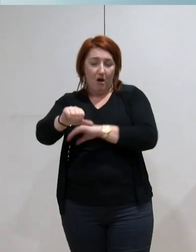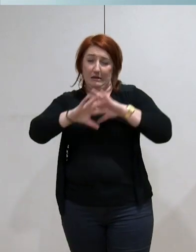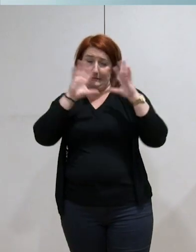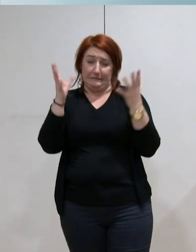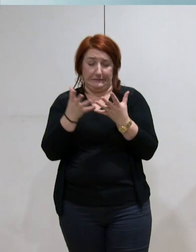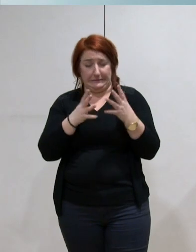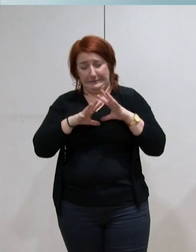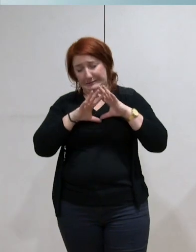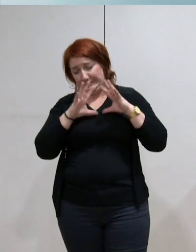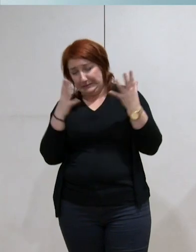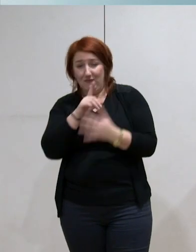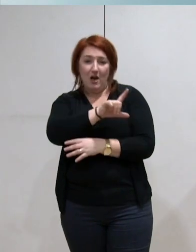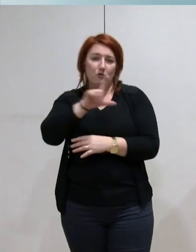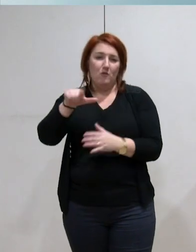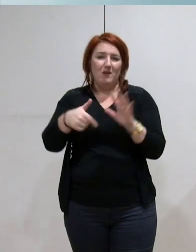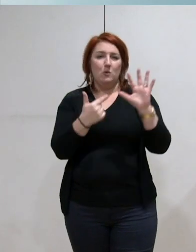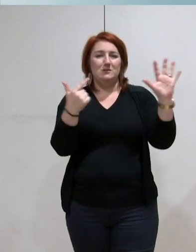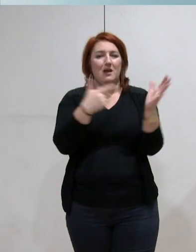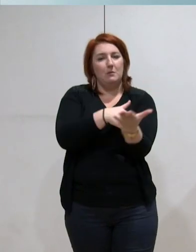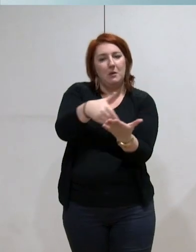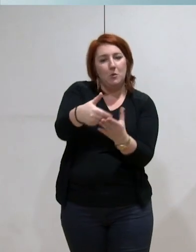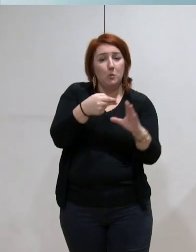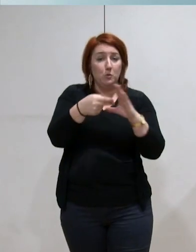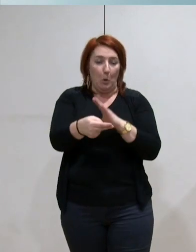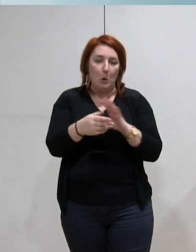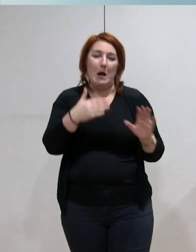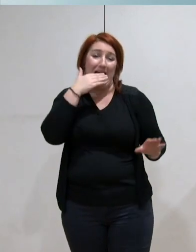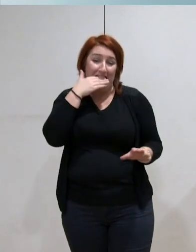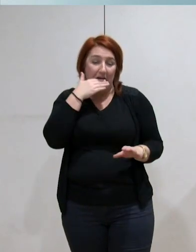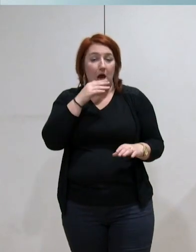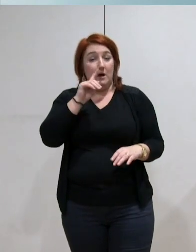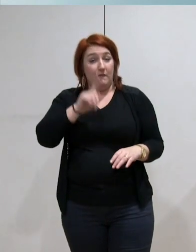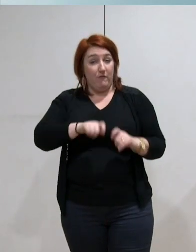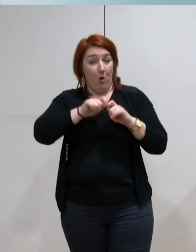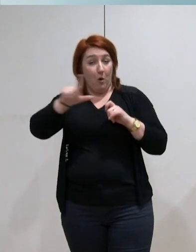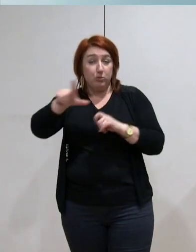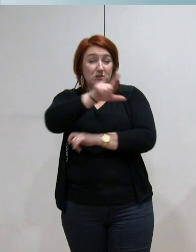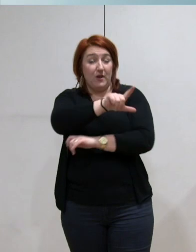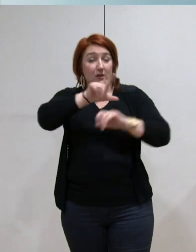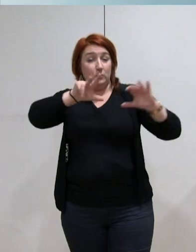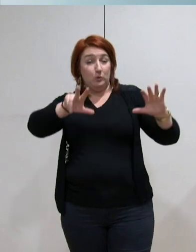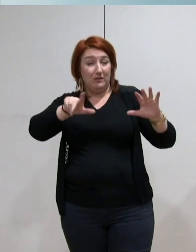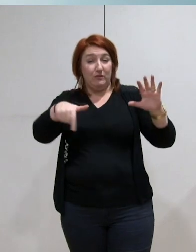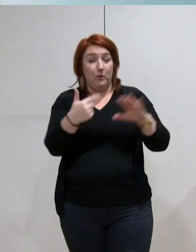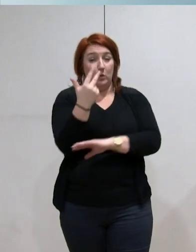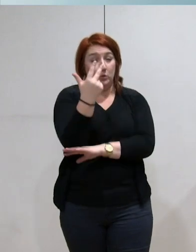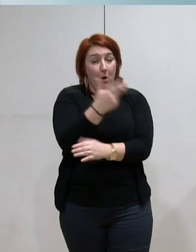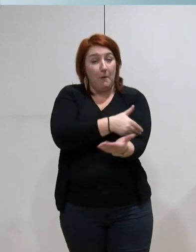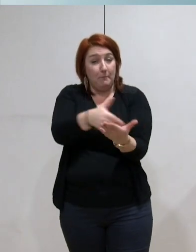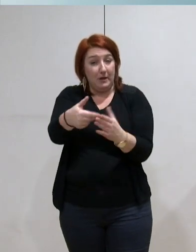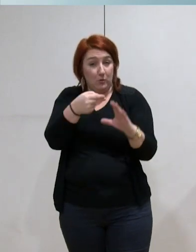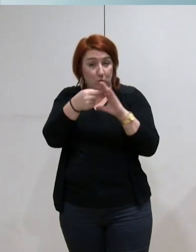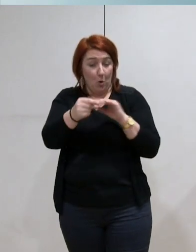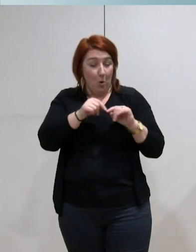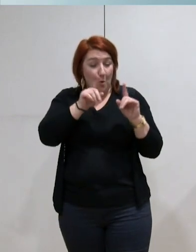22,7 millions d'euros or nous devons rembourser 28,3 million d'euros de capital de